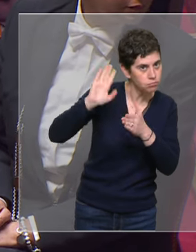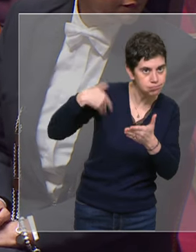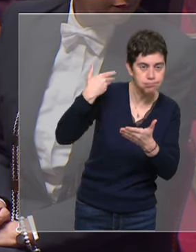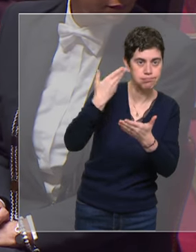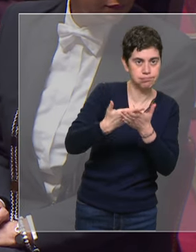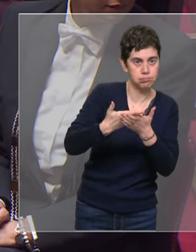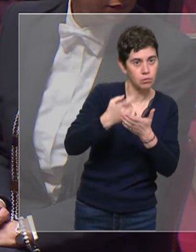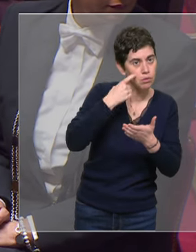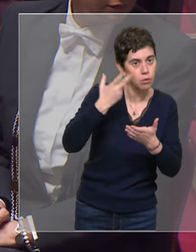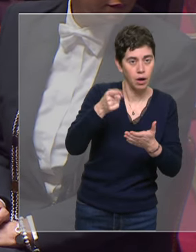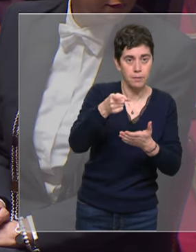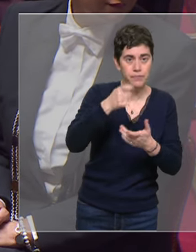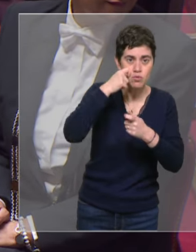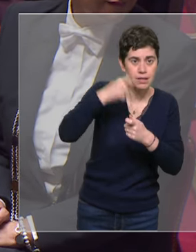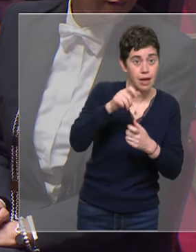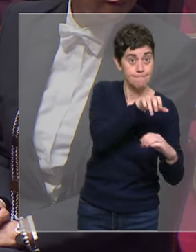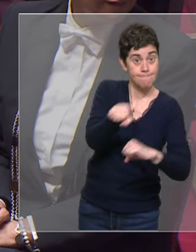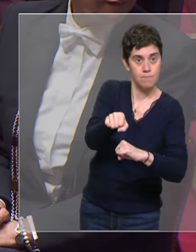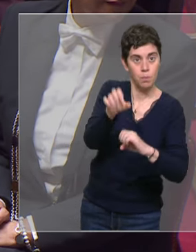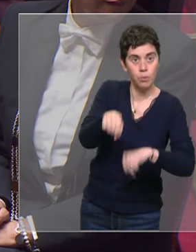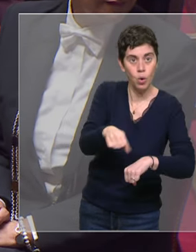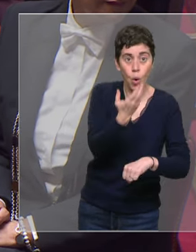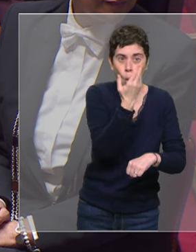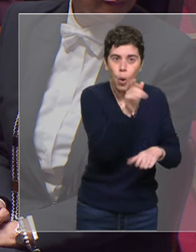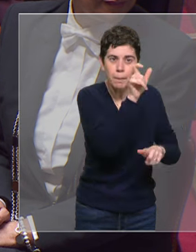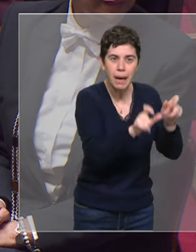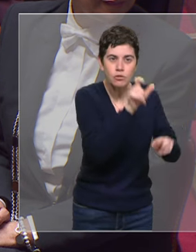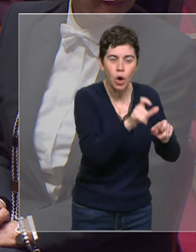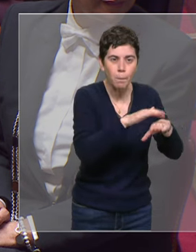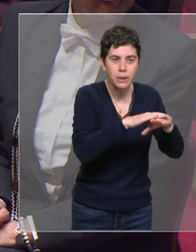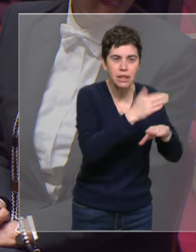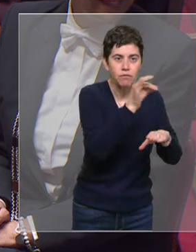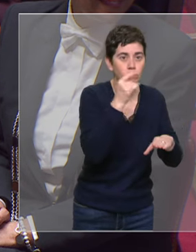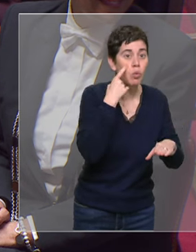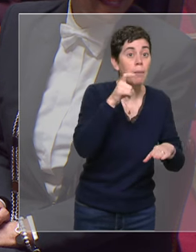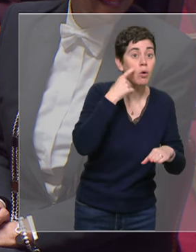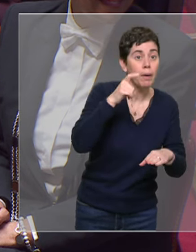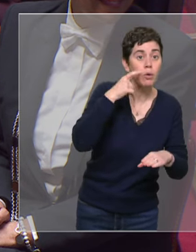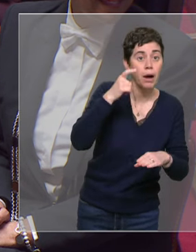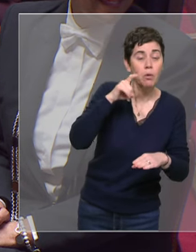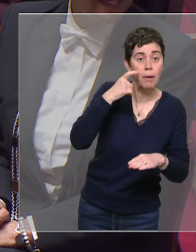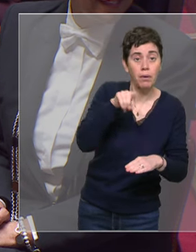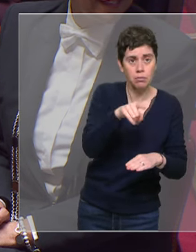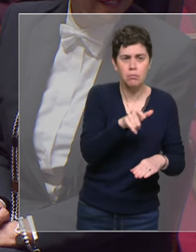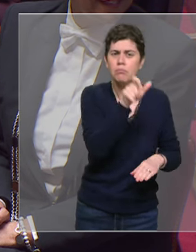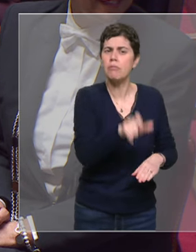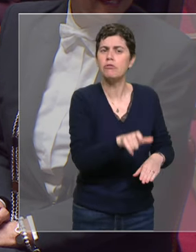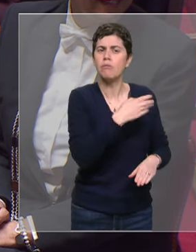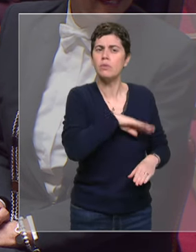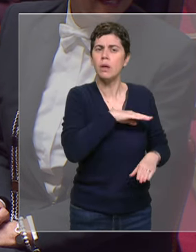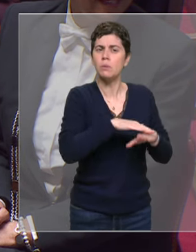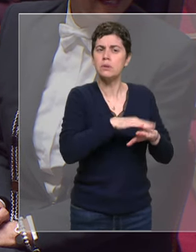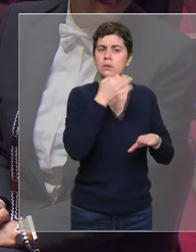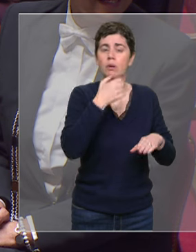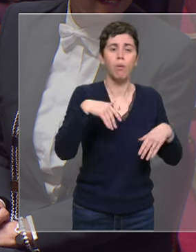capacité des Ukrainiens à résister, ce qui n'était pas le cas dans l'ensemble du spectre politique français. À l'époque, il faut s'en souvenir, où on entendait d'éminents responsables politiques nous expliquer